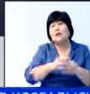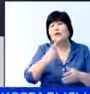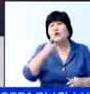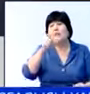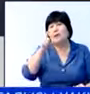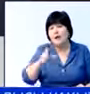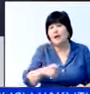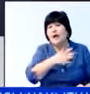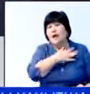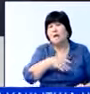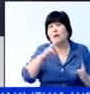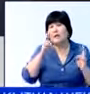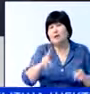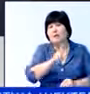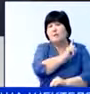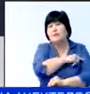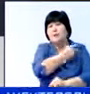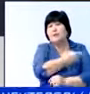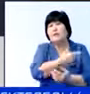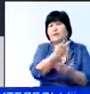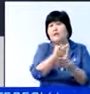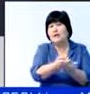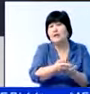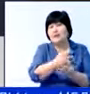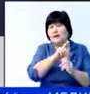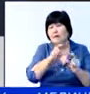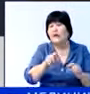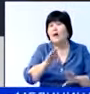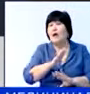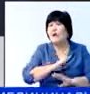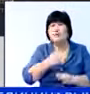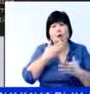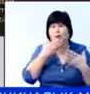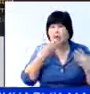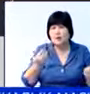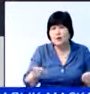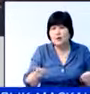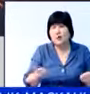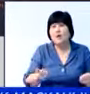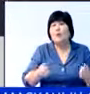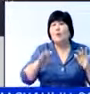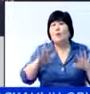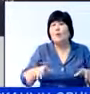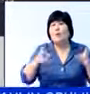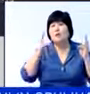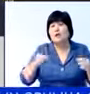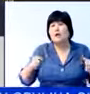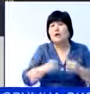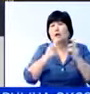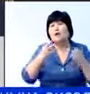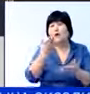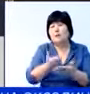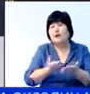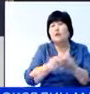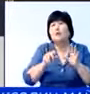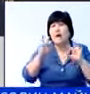адам жарақат алып, медициналық мекемеге жеткізілді. Қайтыс болғандар жоқ. Орын алған жол көлік оқиғасының мән-жайы анықталуда